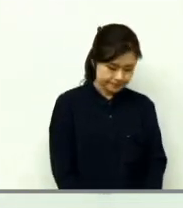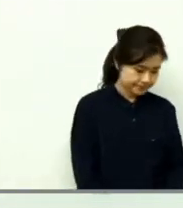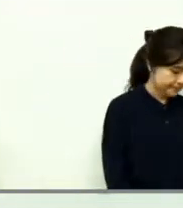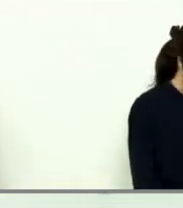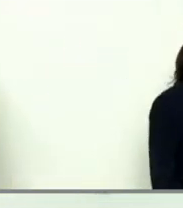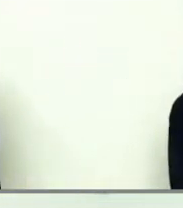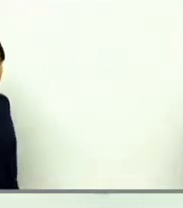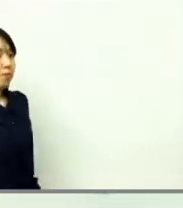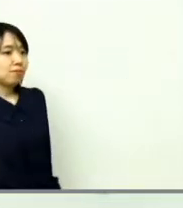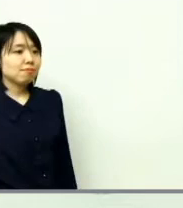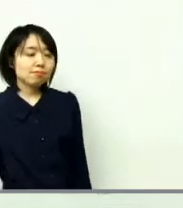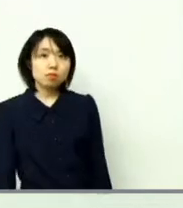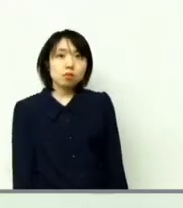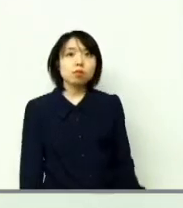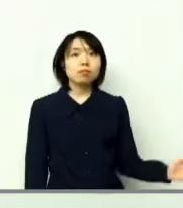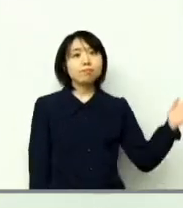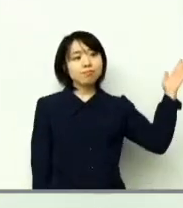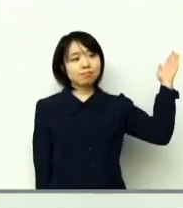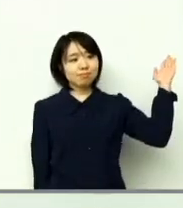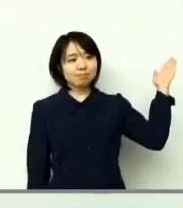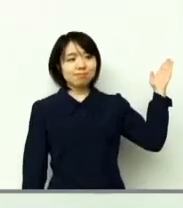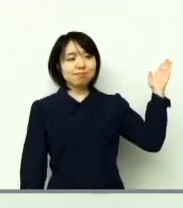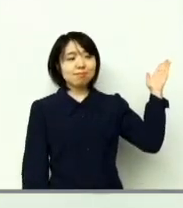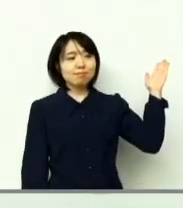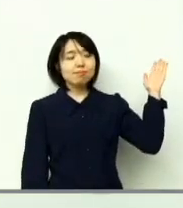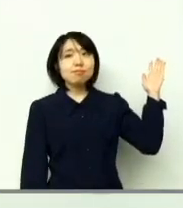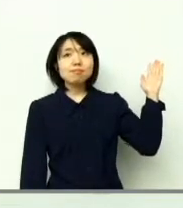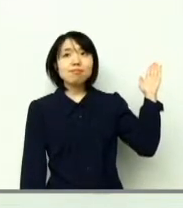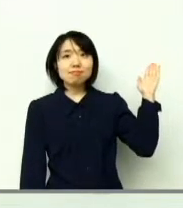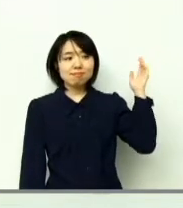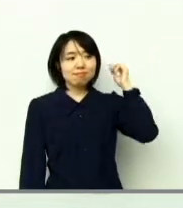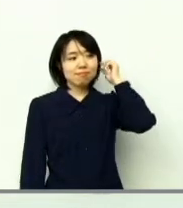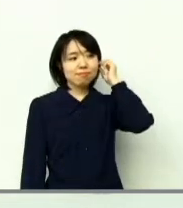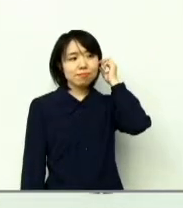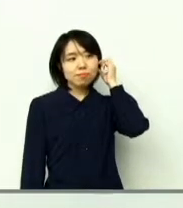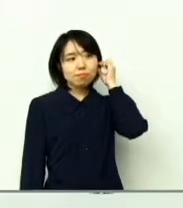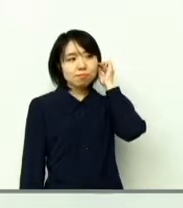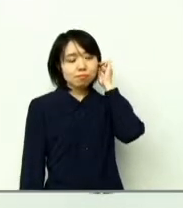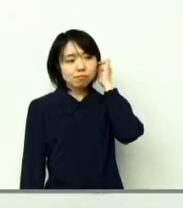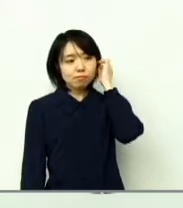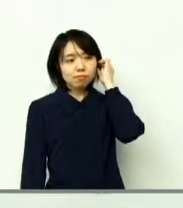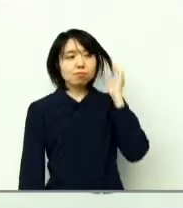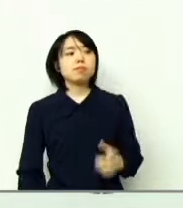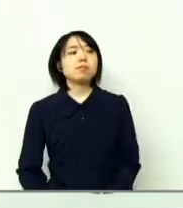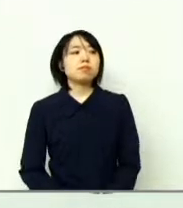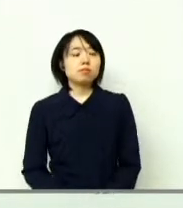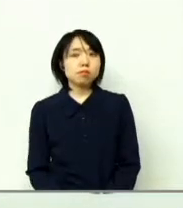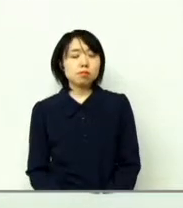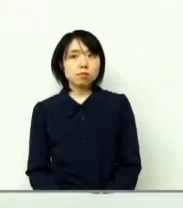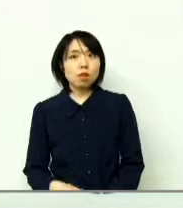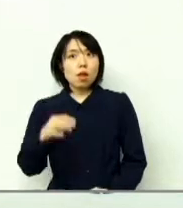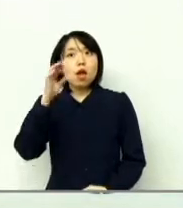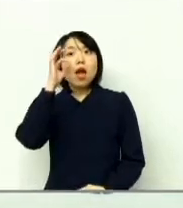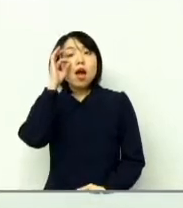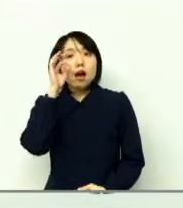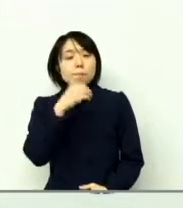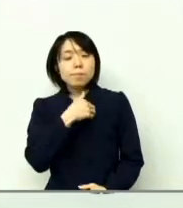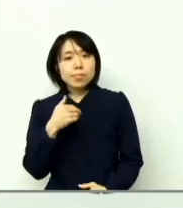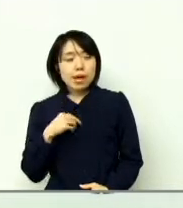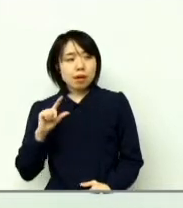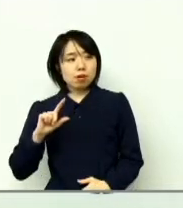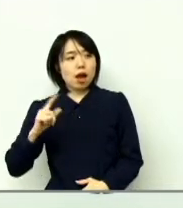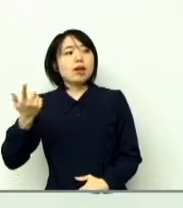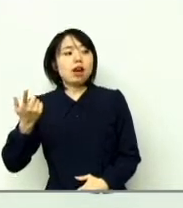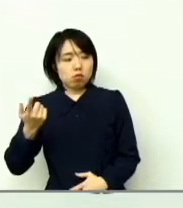高品質経営プログラムの取り組みについてご説明をいたします。 見える改革高品質